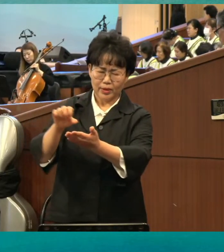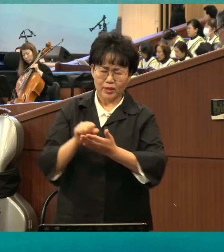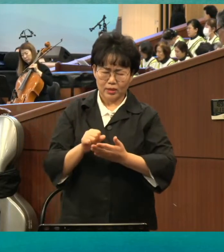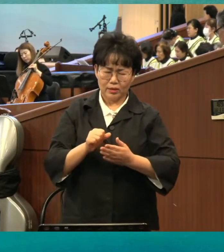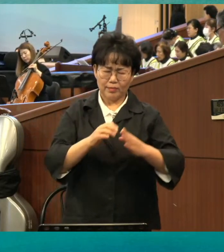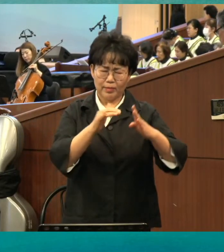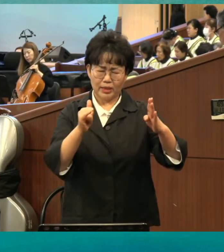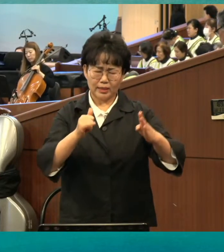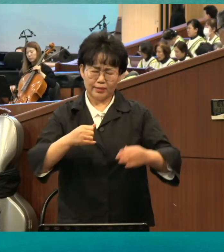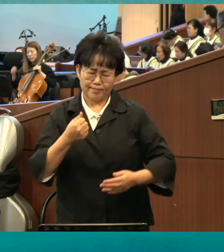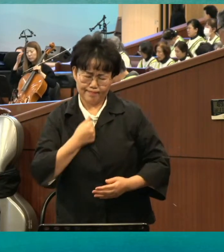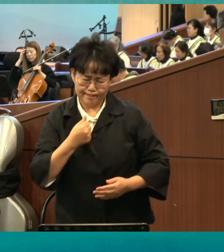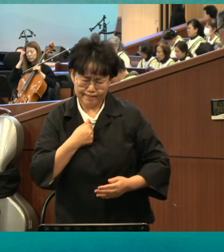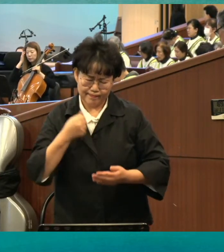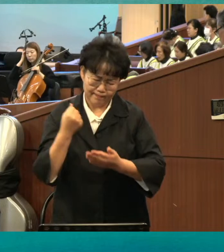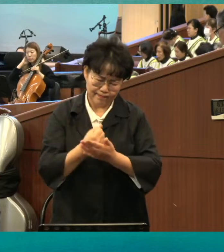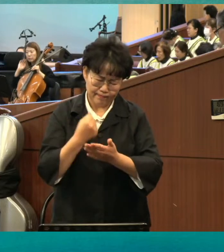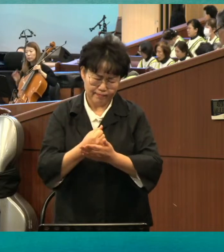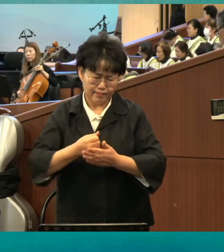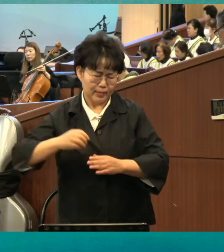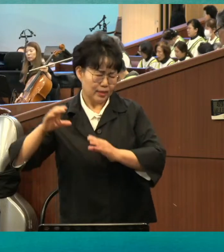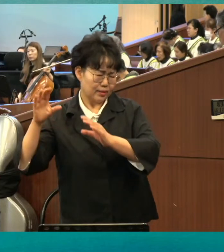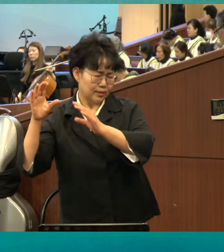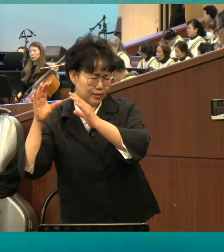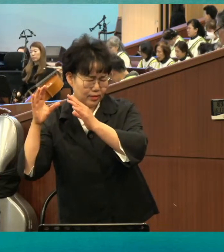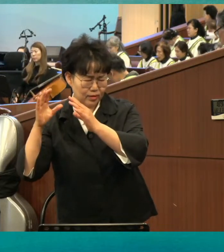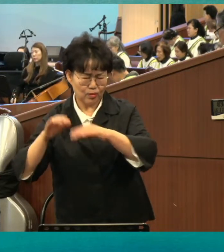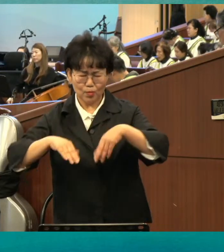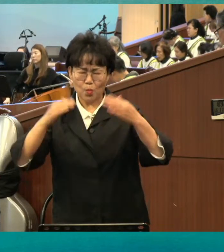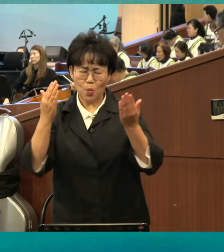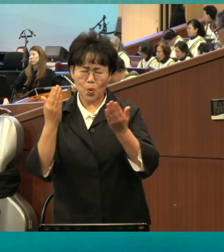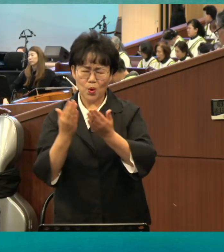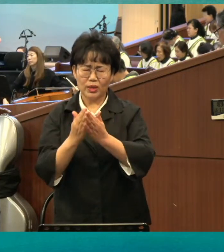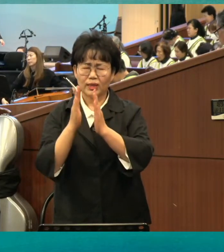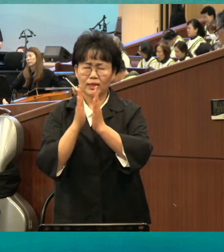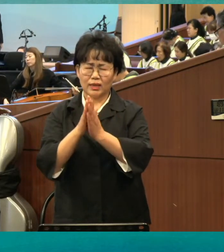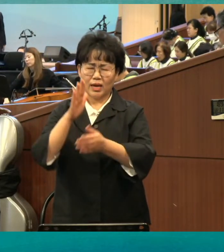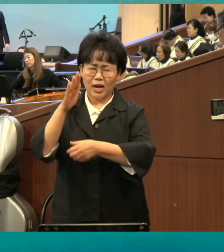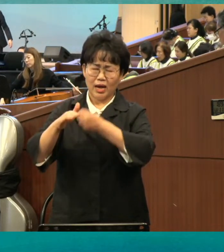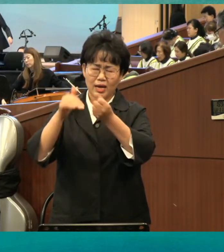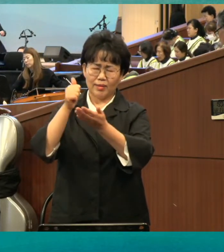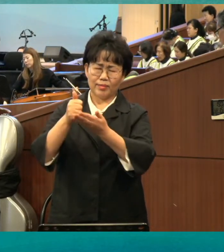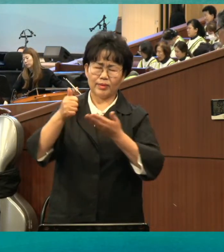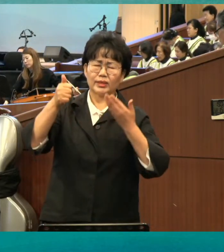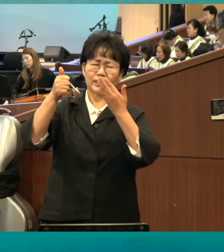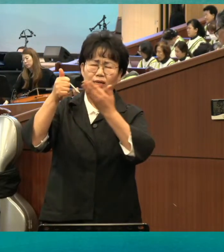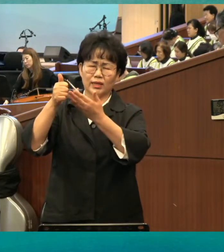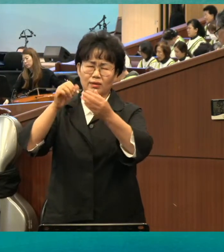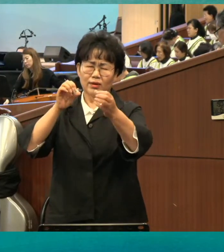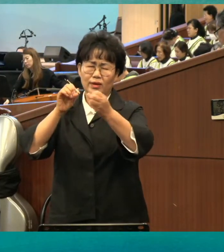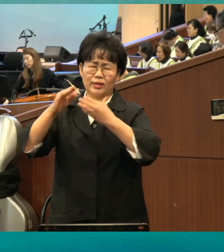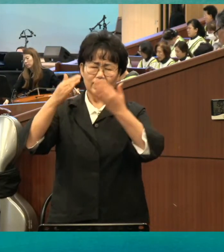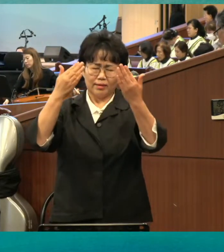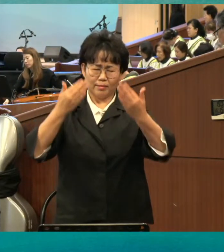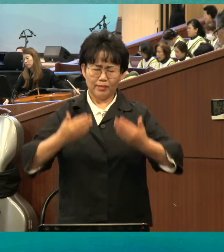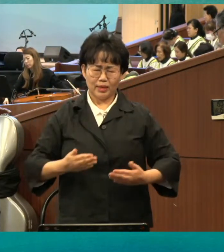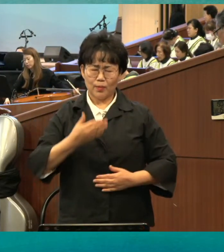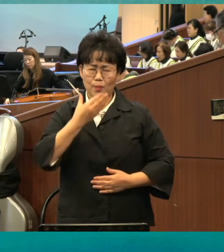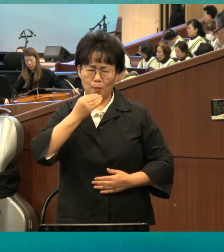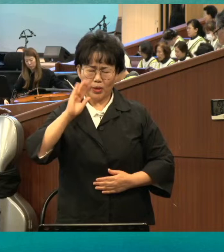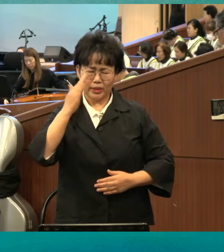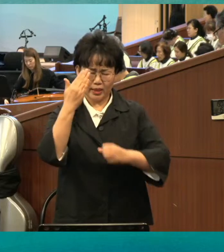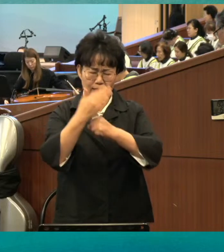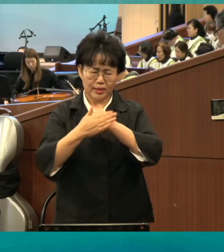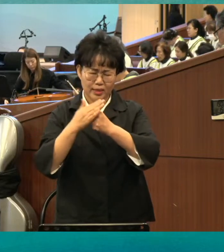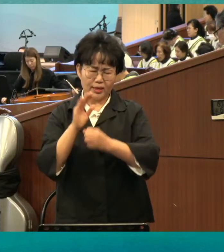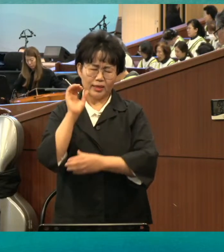신음소리를 들으시고 모든 기도가 하늘에 상달되고 응답되는 복된 은혜를